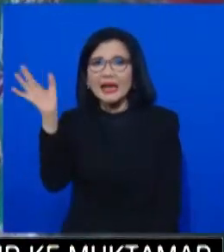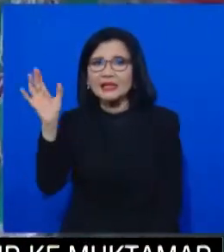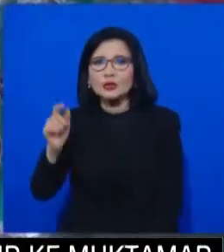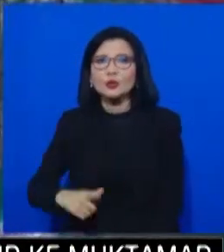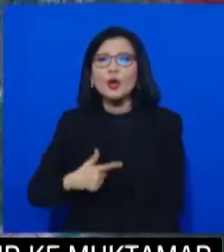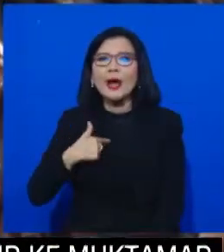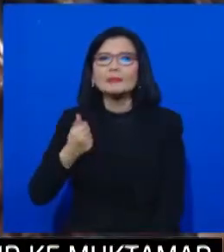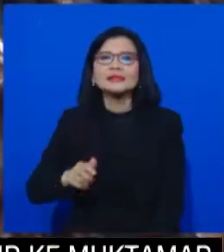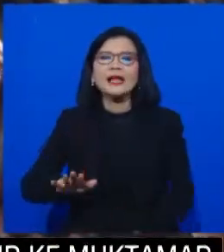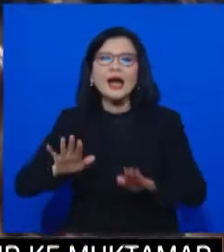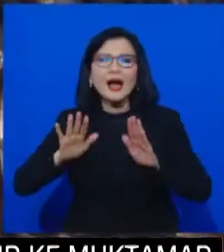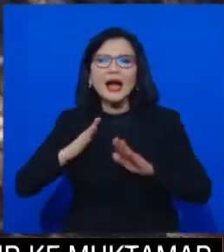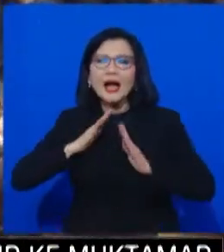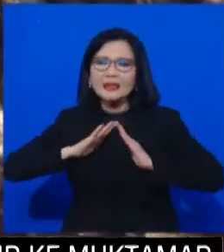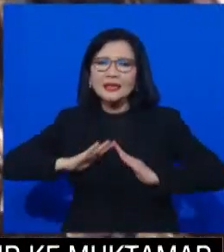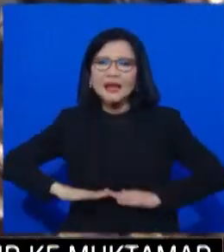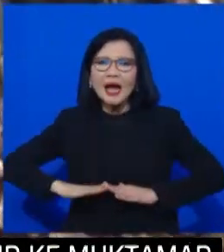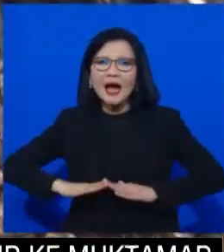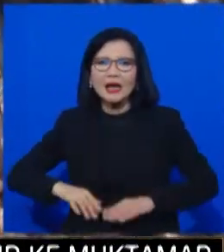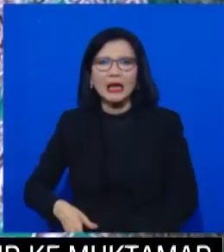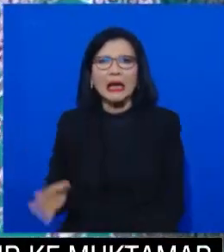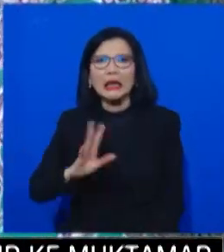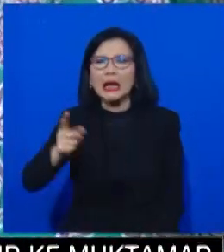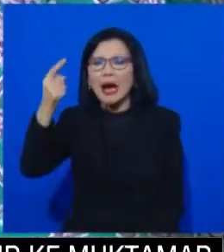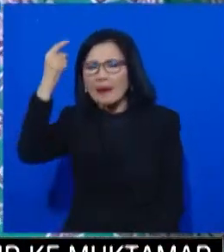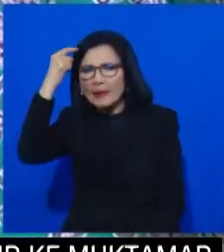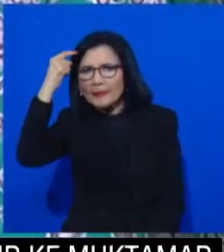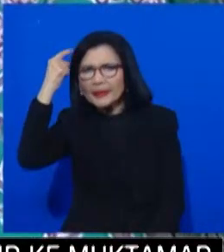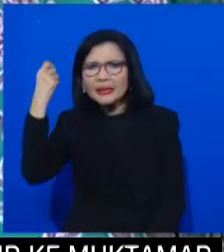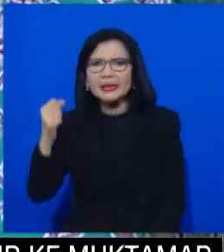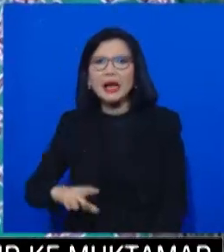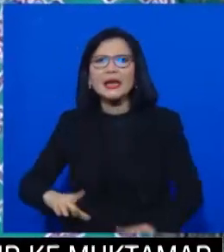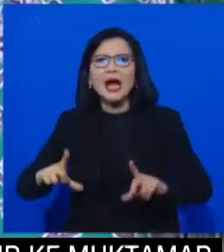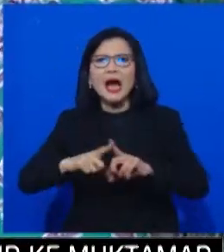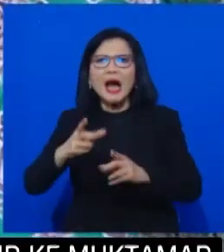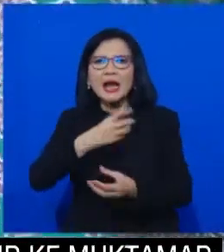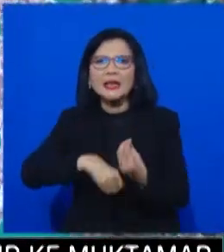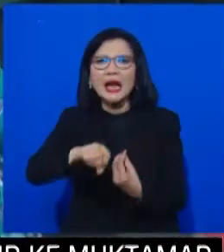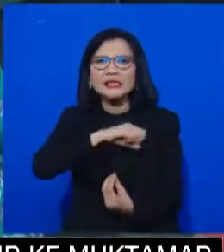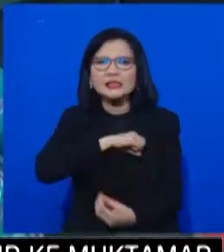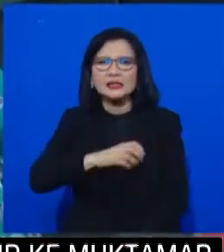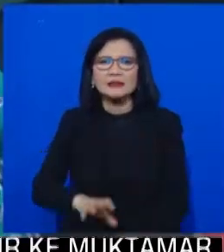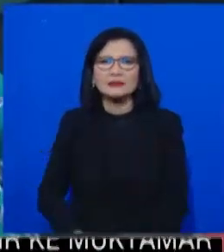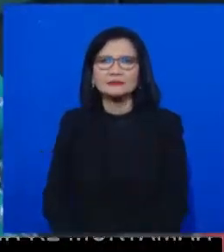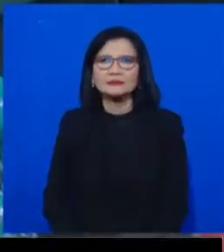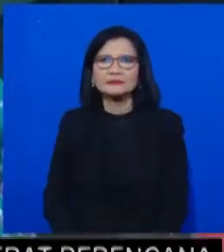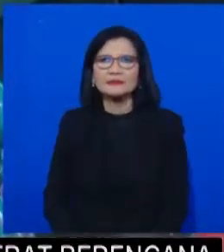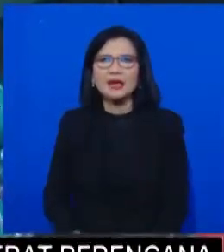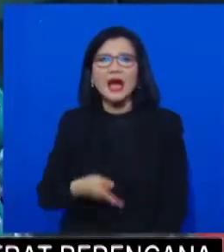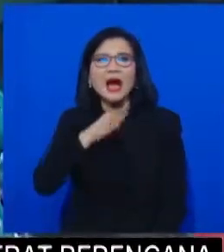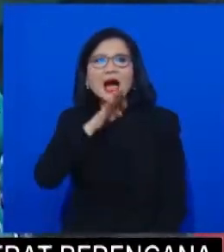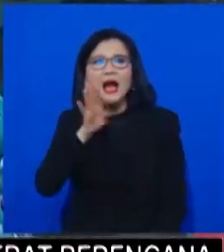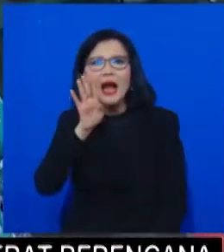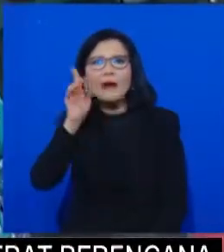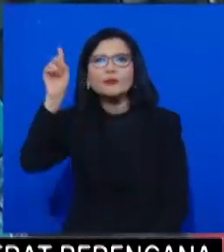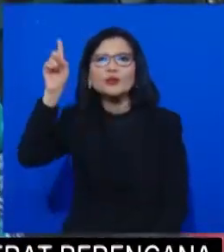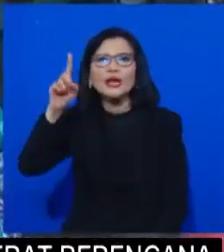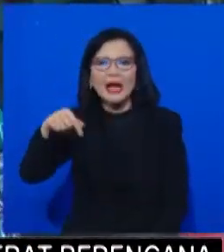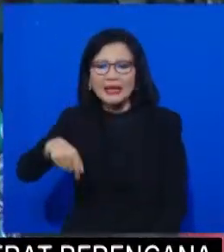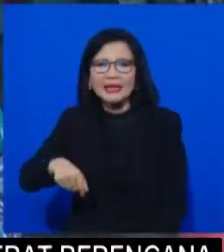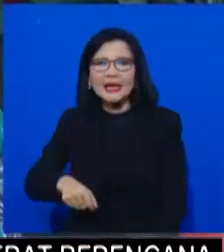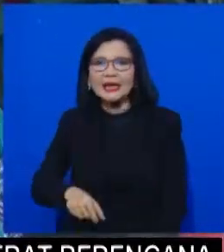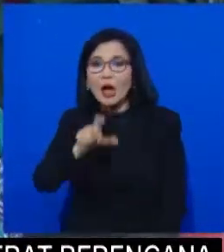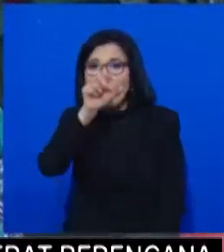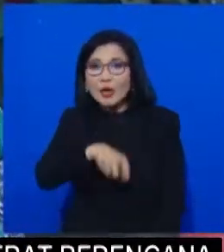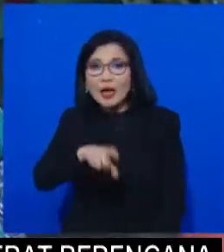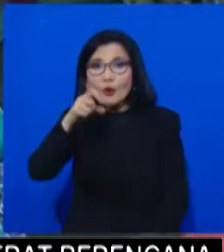bisa tenang dalam beribadah tanpa sibuk lagi untuk membeli perlengkapan haji di Tanah Suci. Ya, alhamdulillah dengan adanya banyaknya orang yang